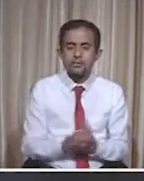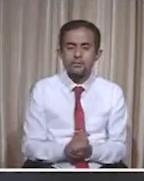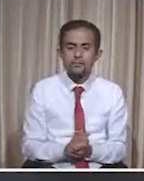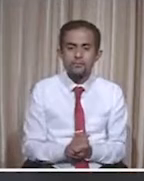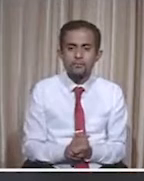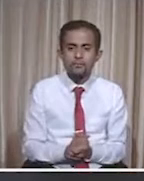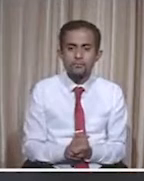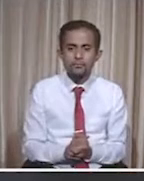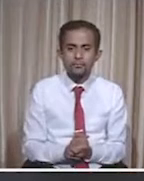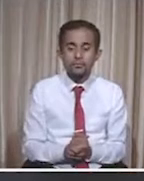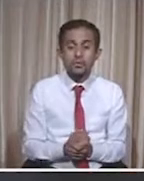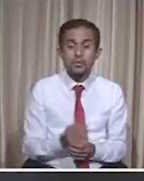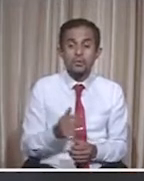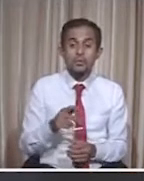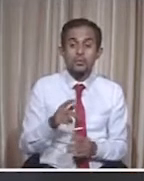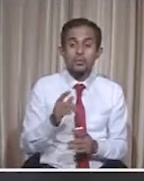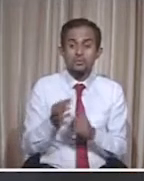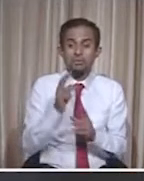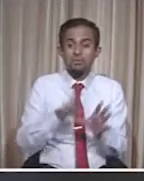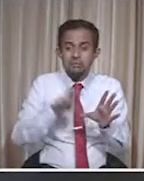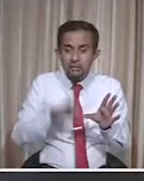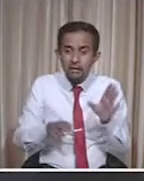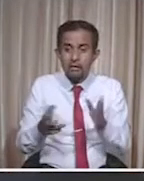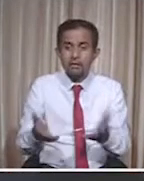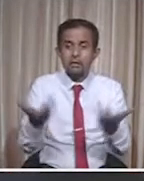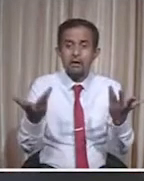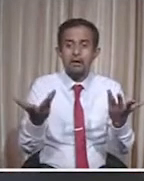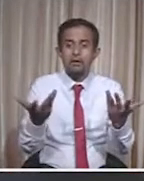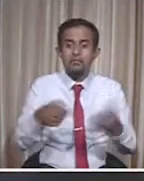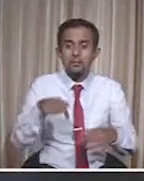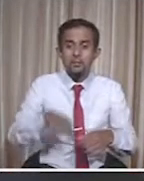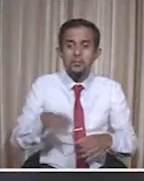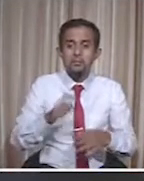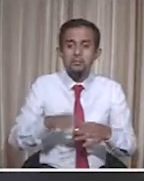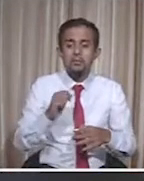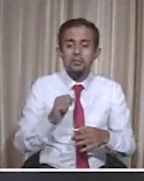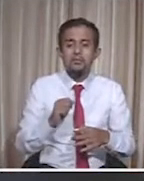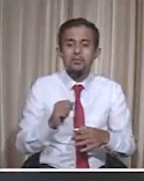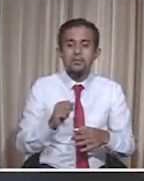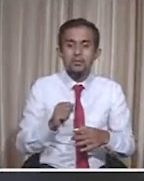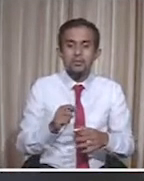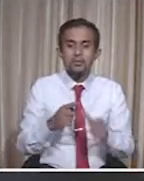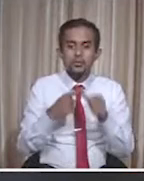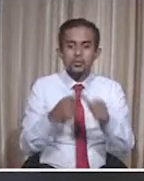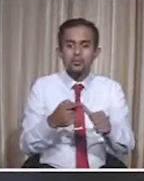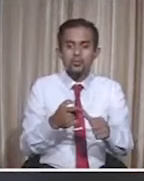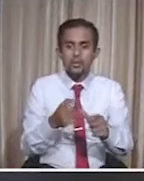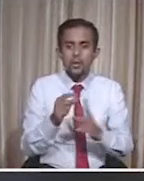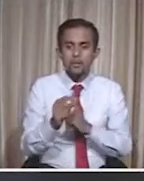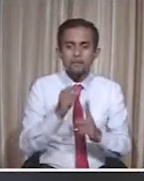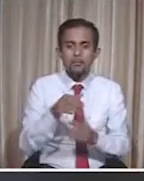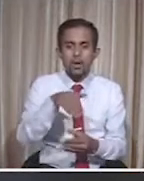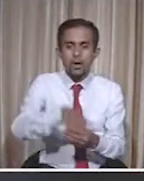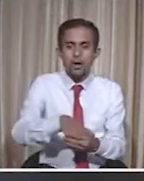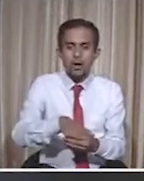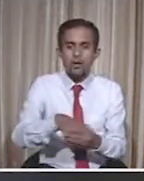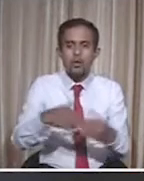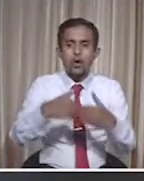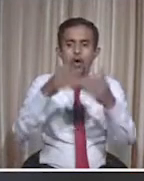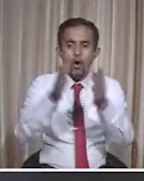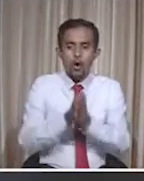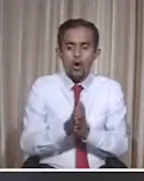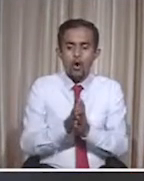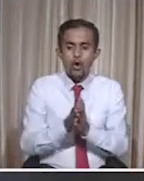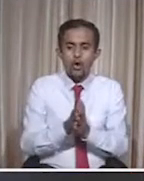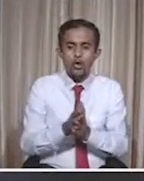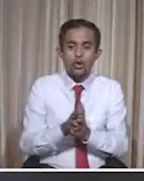ඉතින් වැඩේ තියෙන ලොක්ක කැමති නෑනේ. දාලා යන්නේ නෑනේ. දැන් මොකද්ද මේකට කරන්නේ? එහෙමනම් උත්තරේ තියෙනවා මෙතන පාර්ලිමේන්තුවේ. ඉතින් අපි සියලුම දෙනා